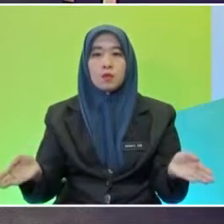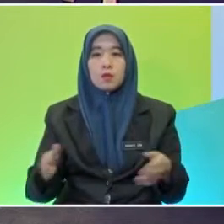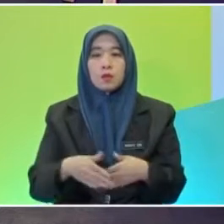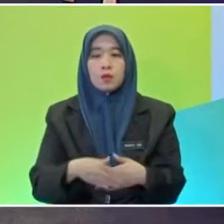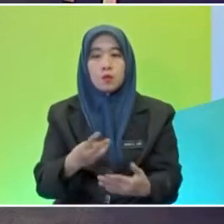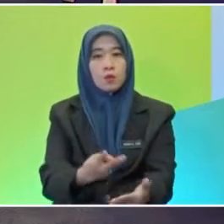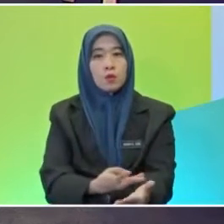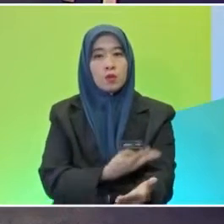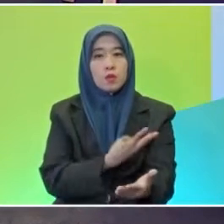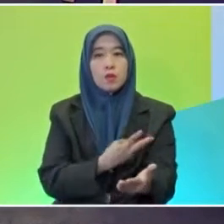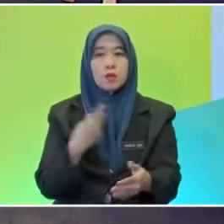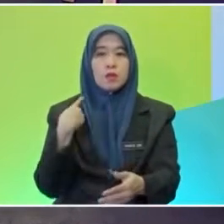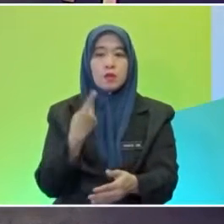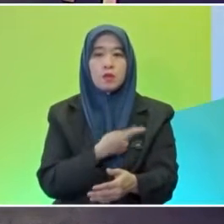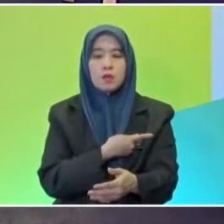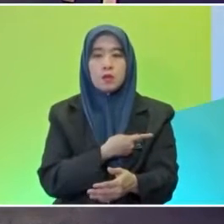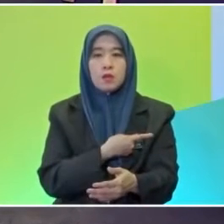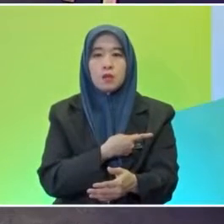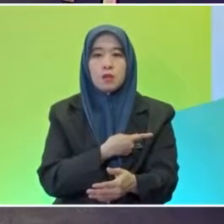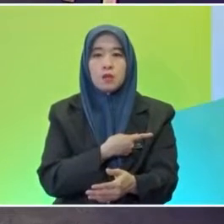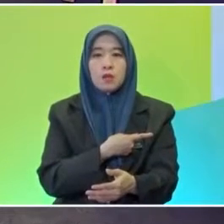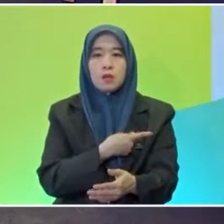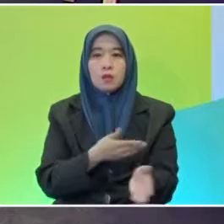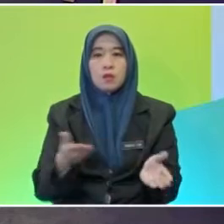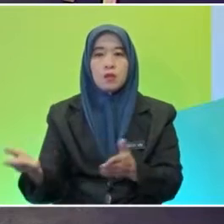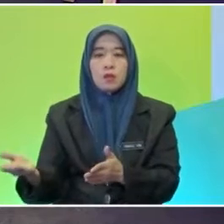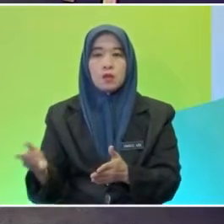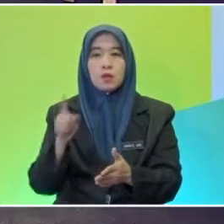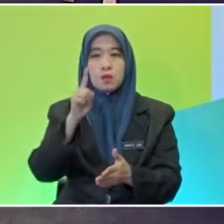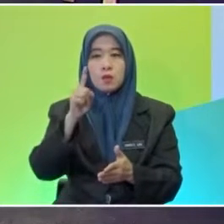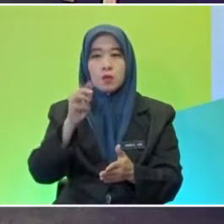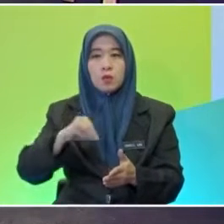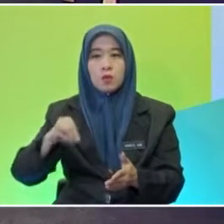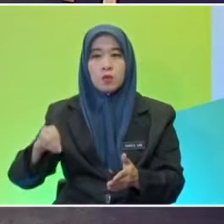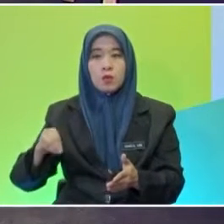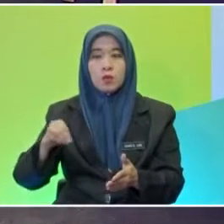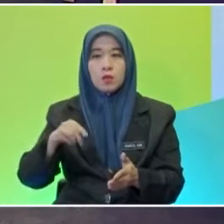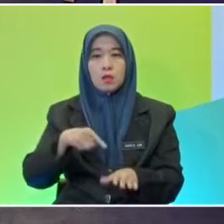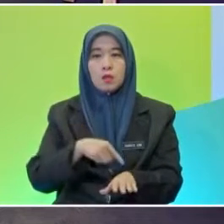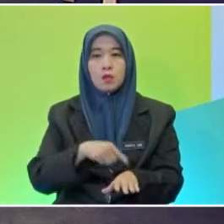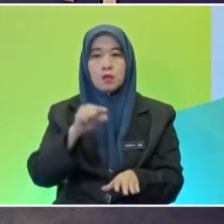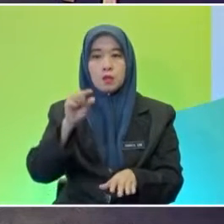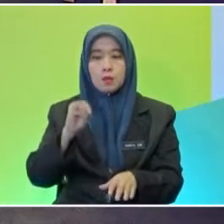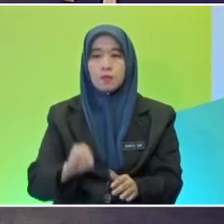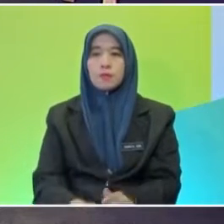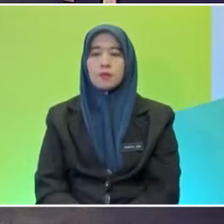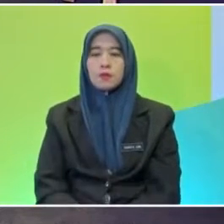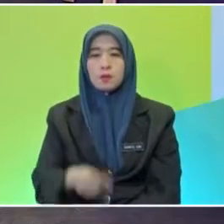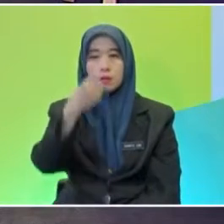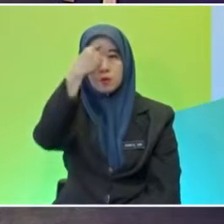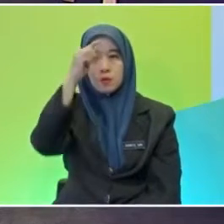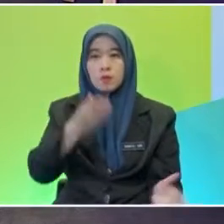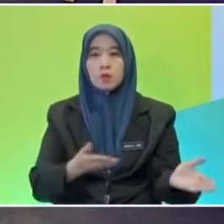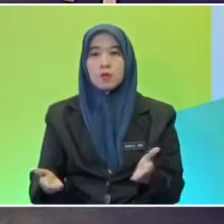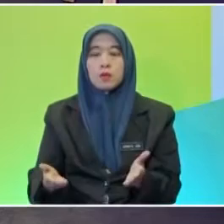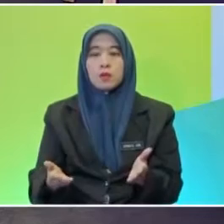bagi rumusan untuk lanjut pelajaran kita dari ini saya untuk memberi rumusan tajuk pelajaran yang kita